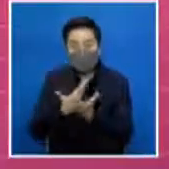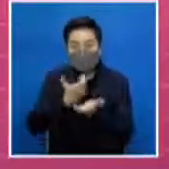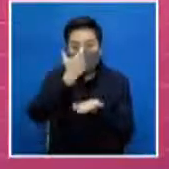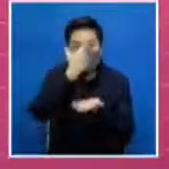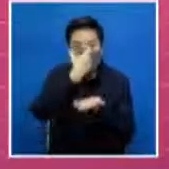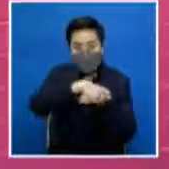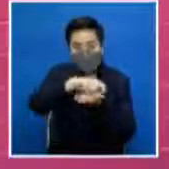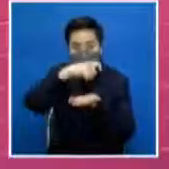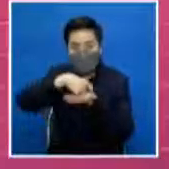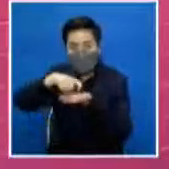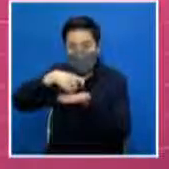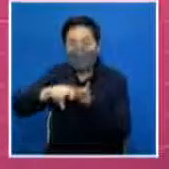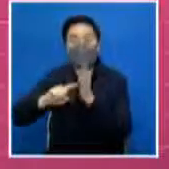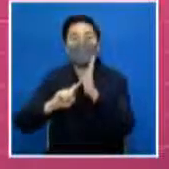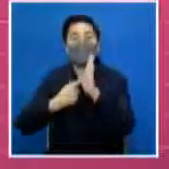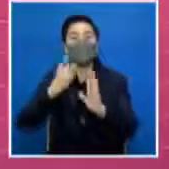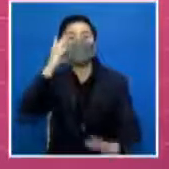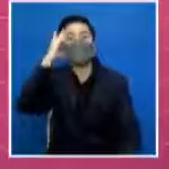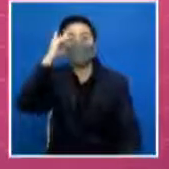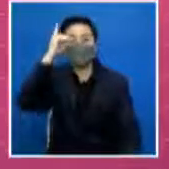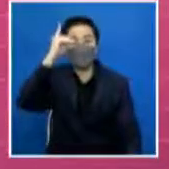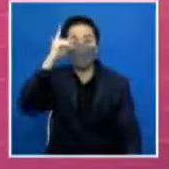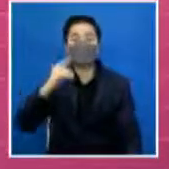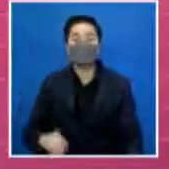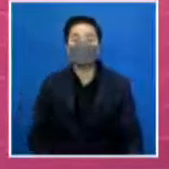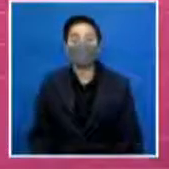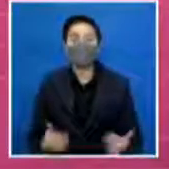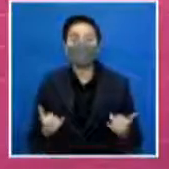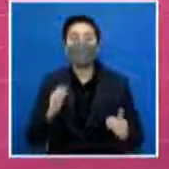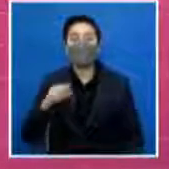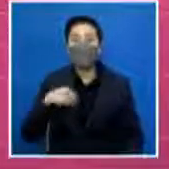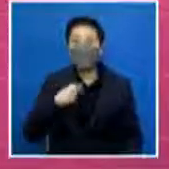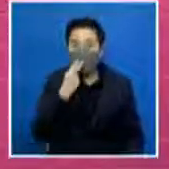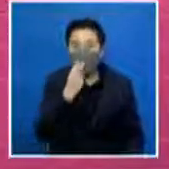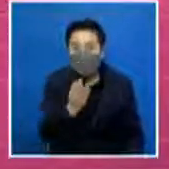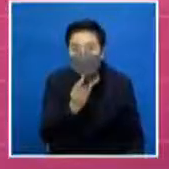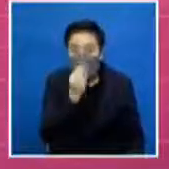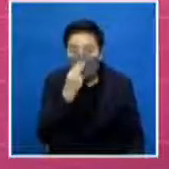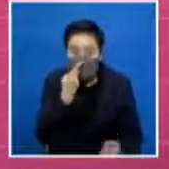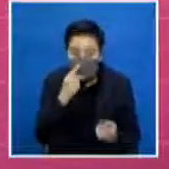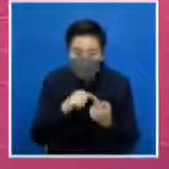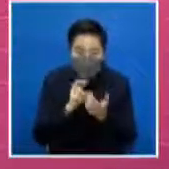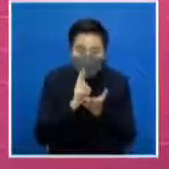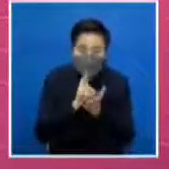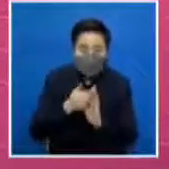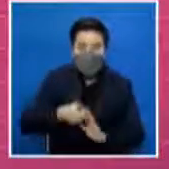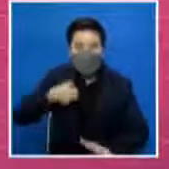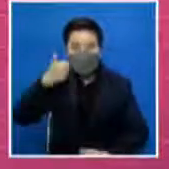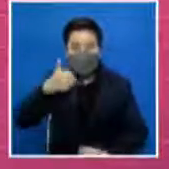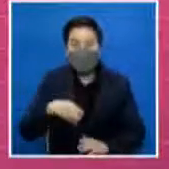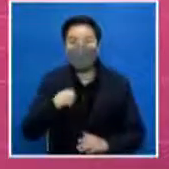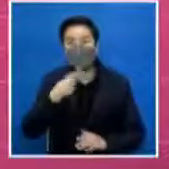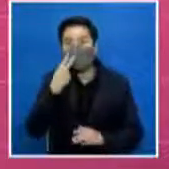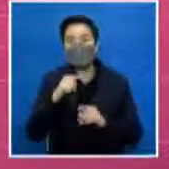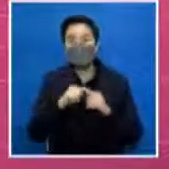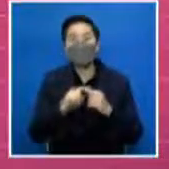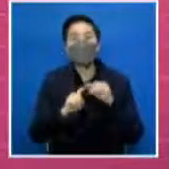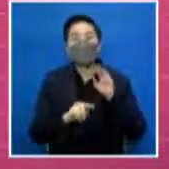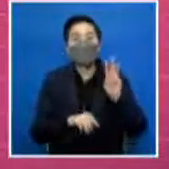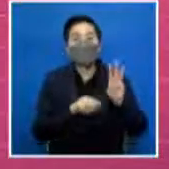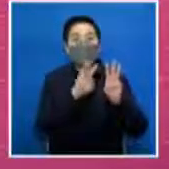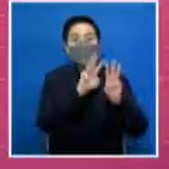างวัลเข้าบัญชีตั้งแต่วันพรุ่งนี้เป็นต้นไปคุณผู้ชมสามารถตรวจผลการออกรางวัลได้ทางเว็บไซต์ของธนาคา